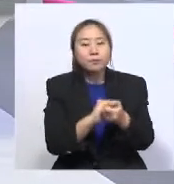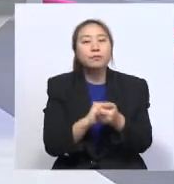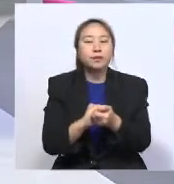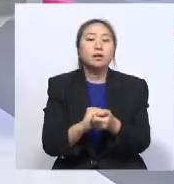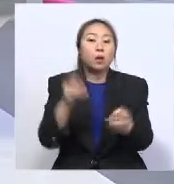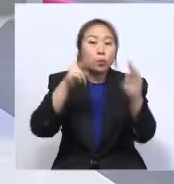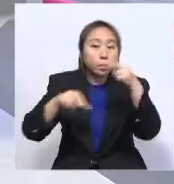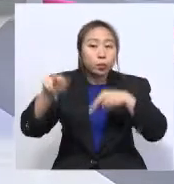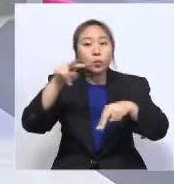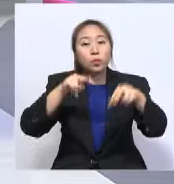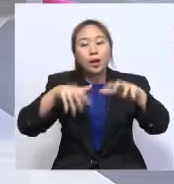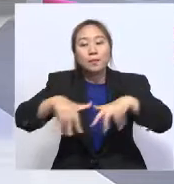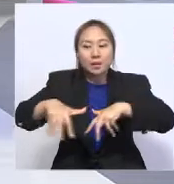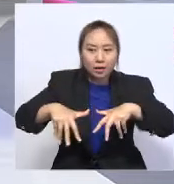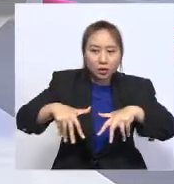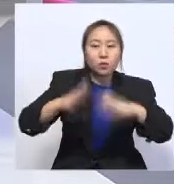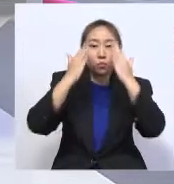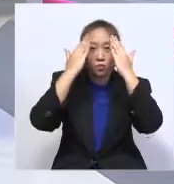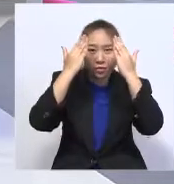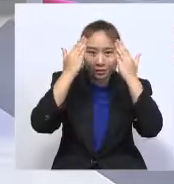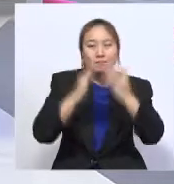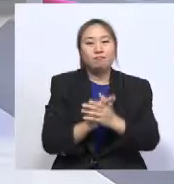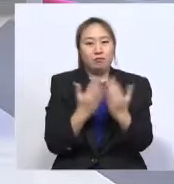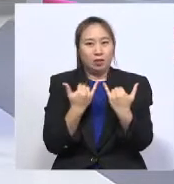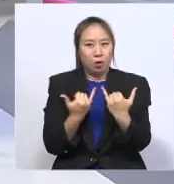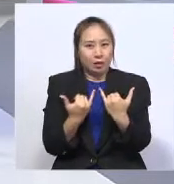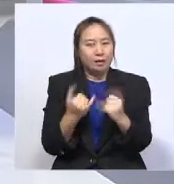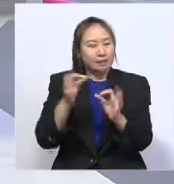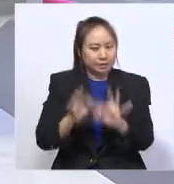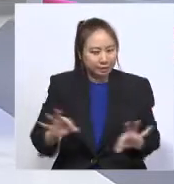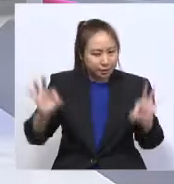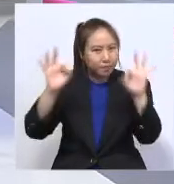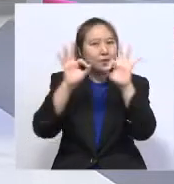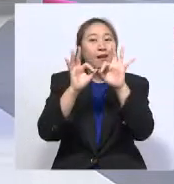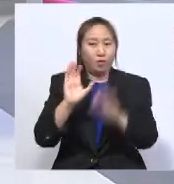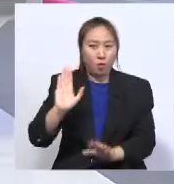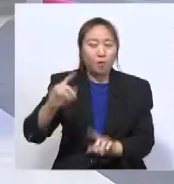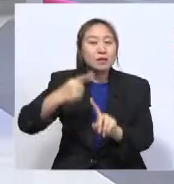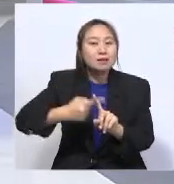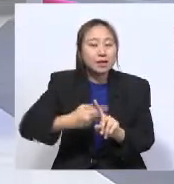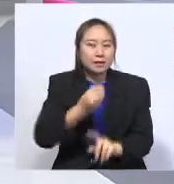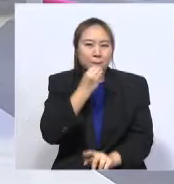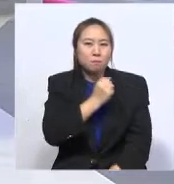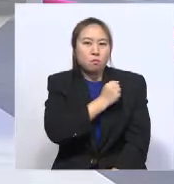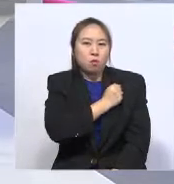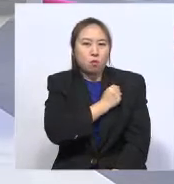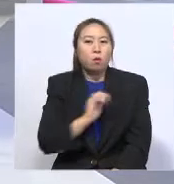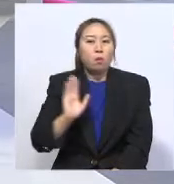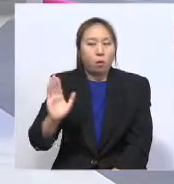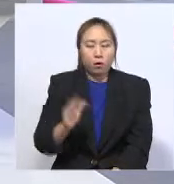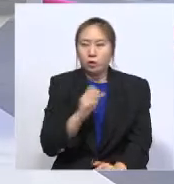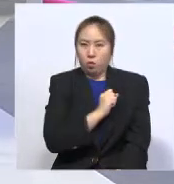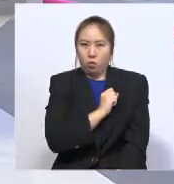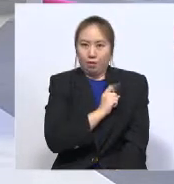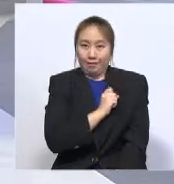จะดูแลรักษาความปลอดภัยให้กับพี่น้องชาวมุสลิมซึ่งช่วงนี้ถือว่าเป็นเดือนศักดิ์สิทธิ์ด้วยนะคะเป ็ นเดือนรอมฎอนที่ทุกคนจะต้องปฏิ